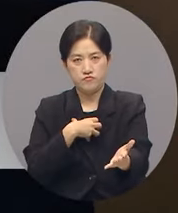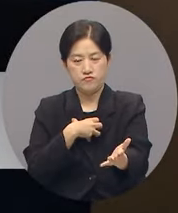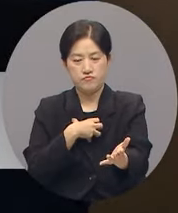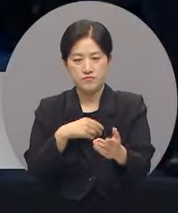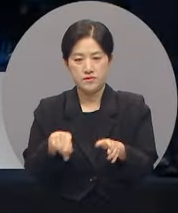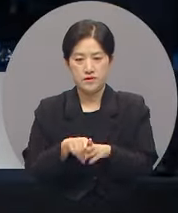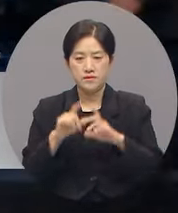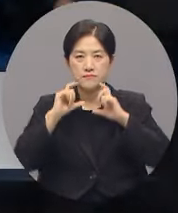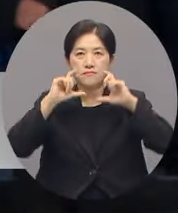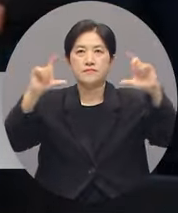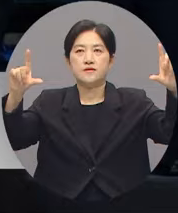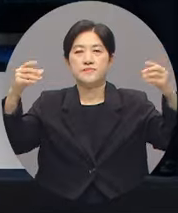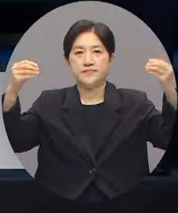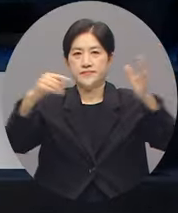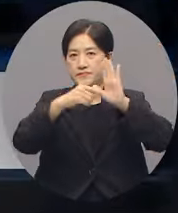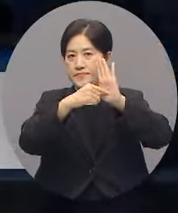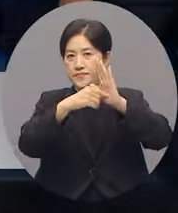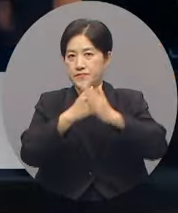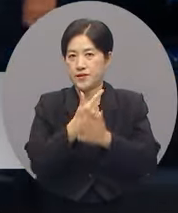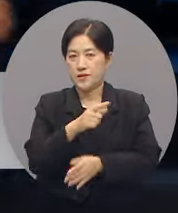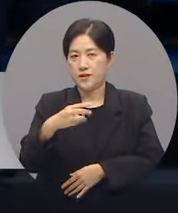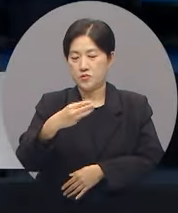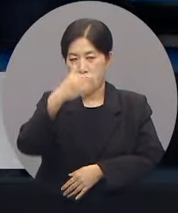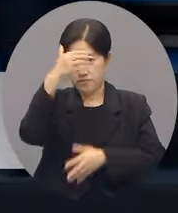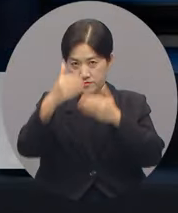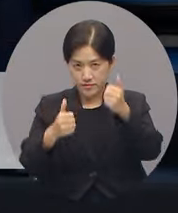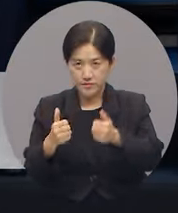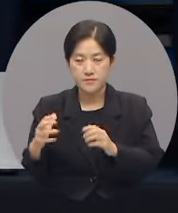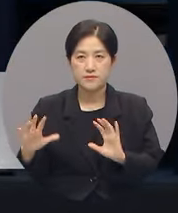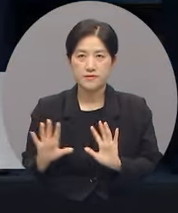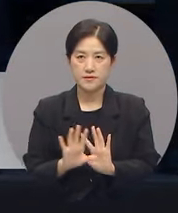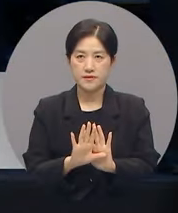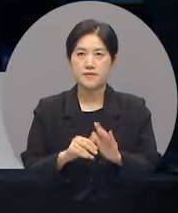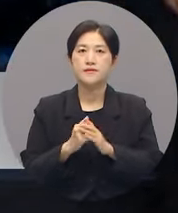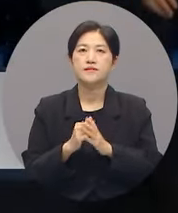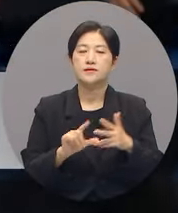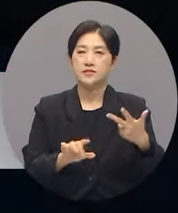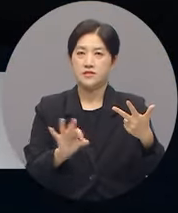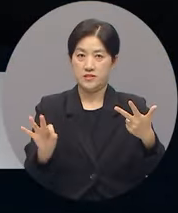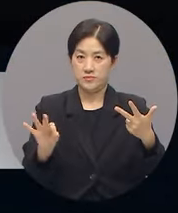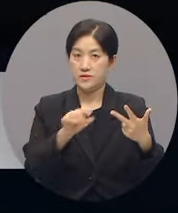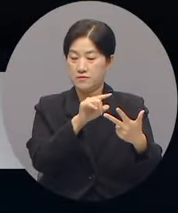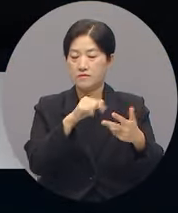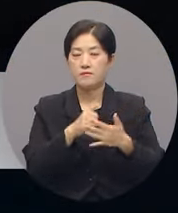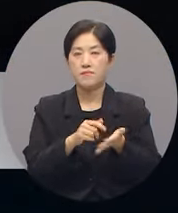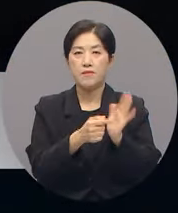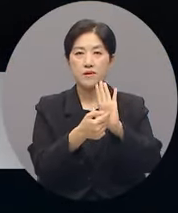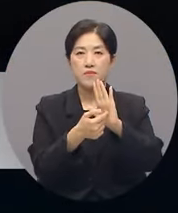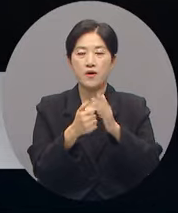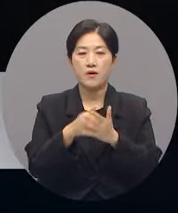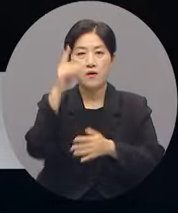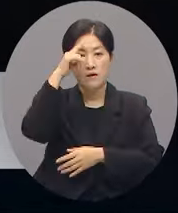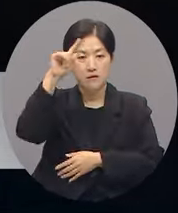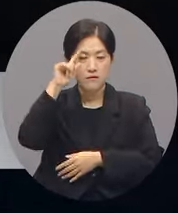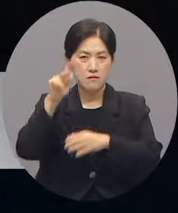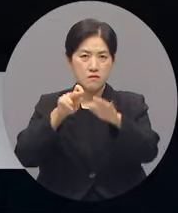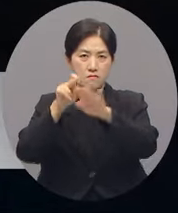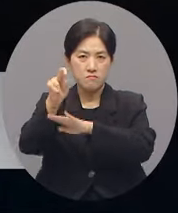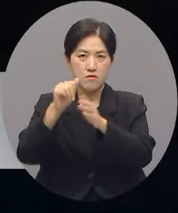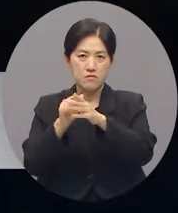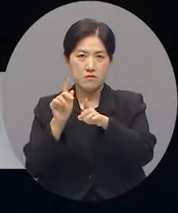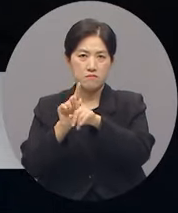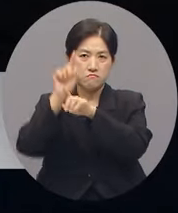공동성명을 발표했습니다 나토 정상들은 현재 시간 10일 발표한 공동 성명에서 러시아의 포탄과